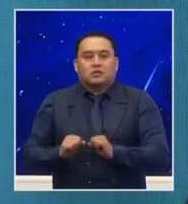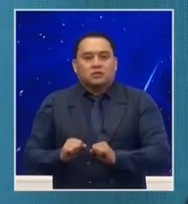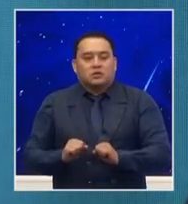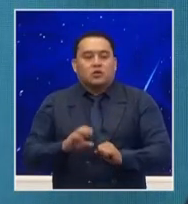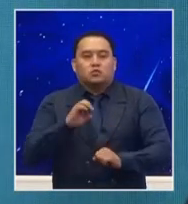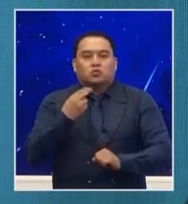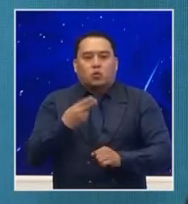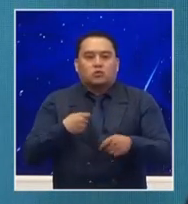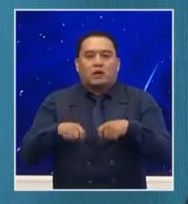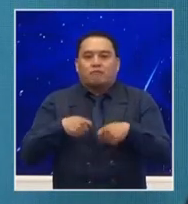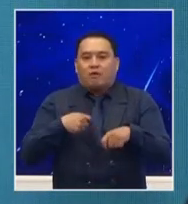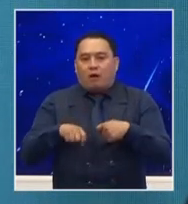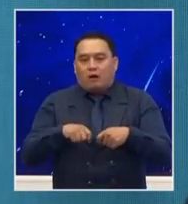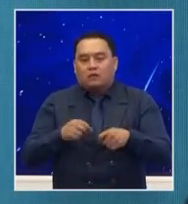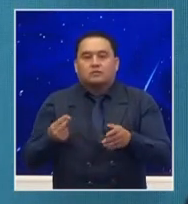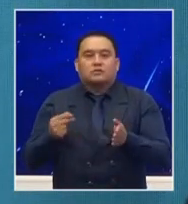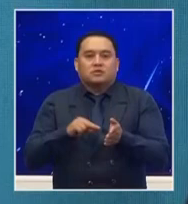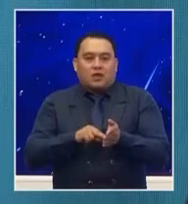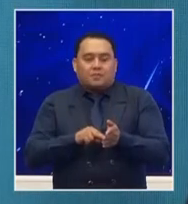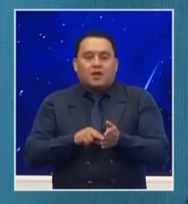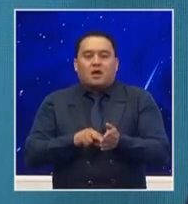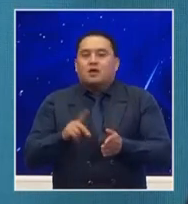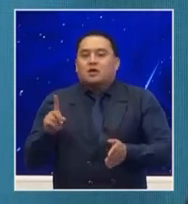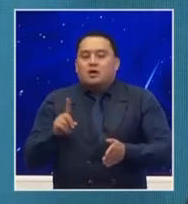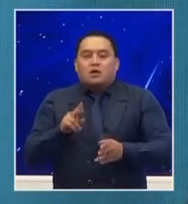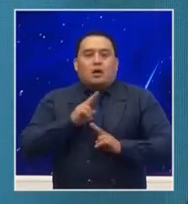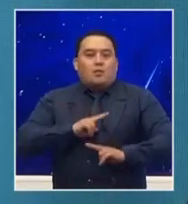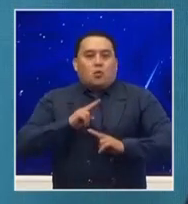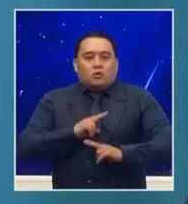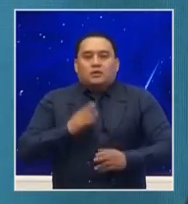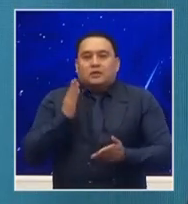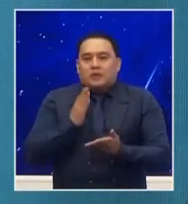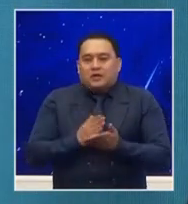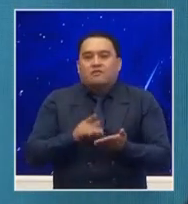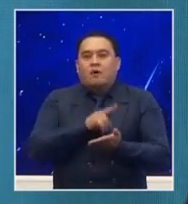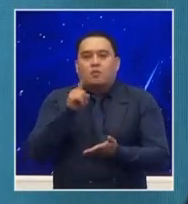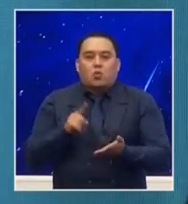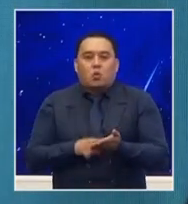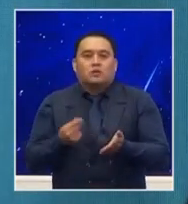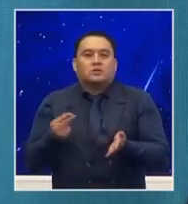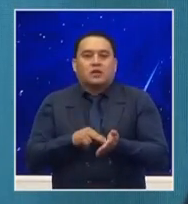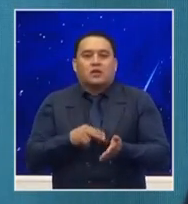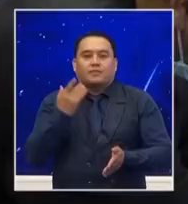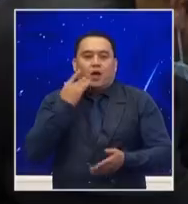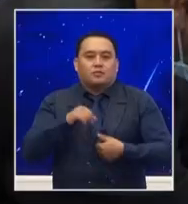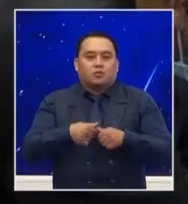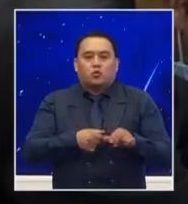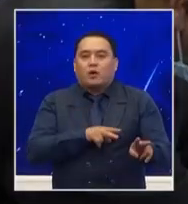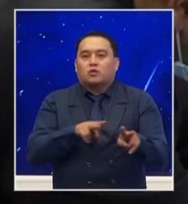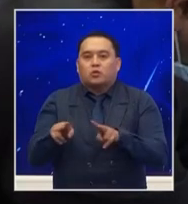на социально значимые товары и тарифов. Инструментов для данной работы имеются. Вопросы цен должны быть на постоянном контроле.